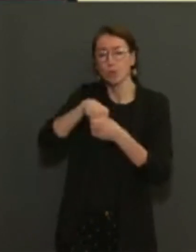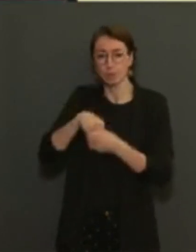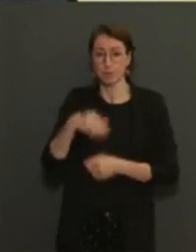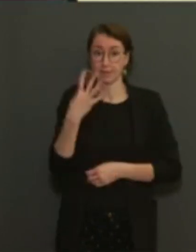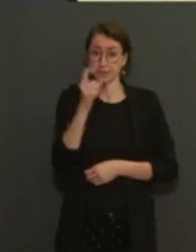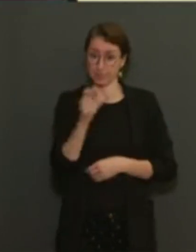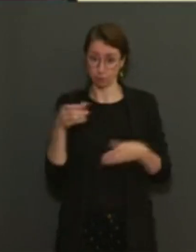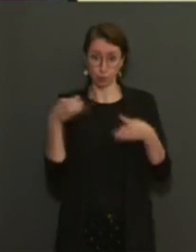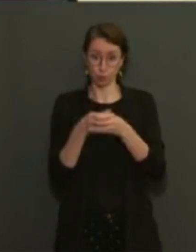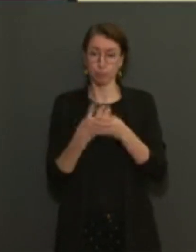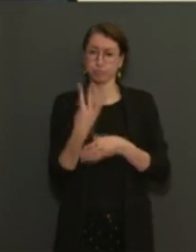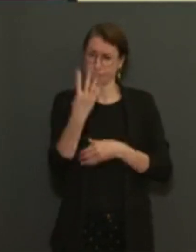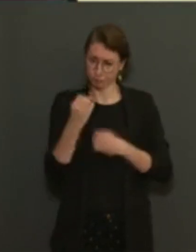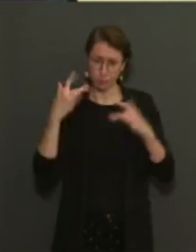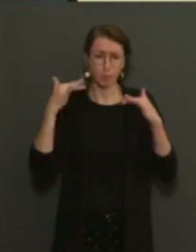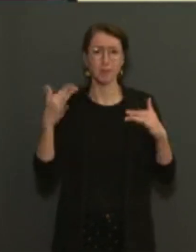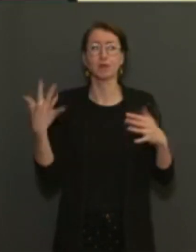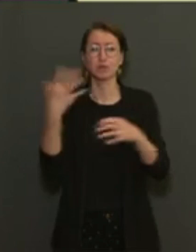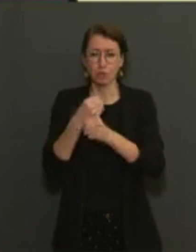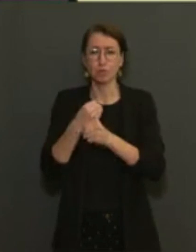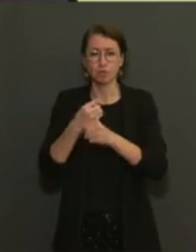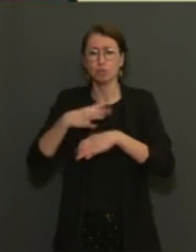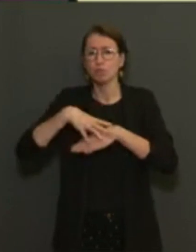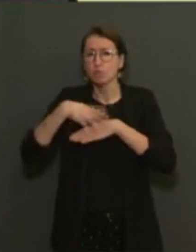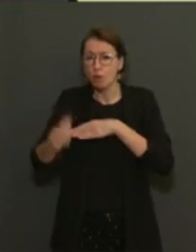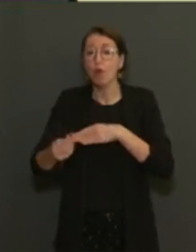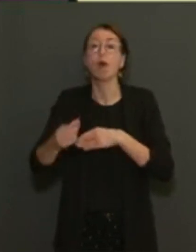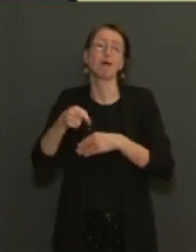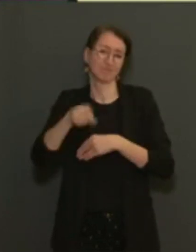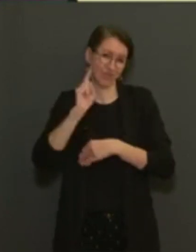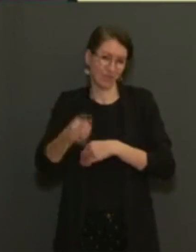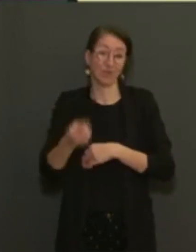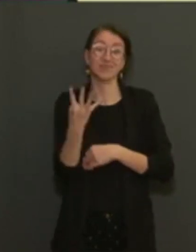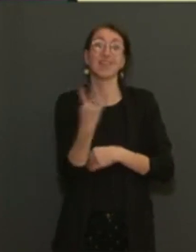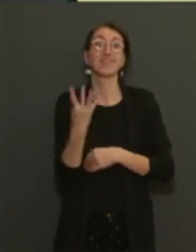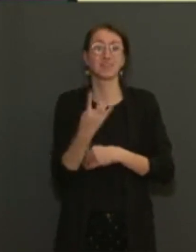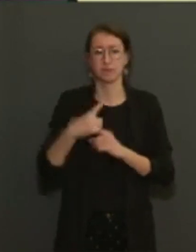être à une certaine distance, d'1,50 m, par rapport aux personnes qui ne sont pas de votre